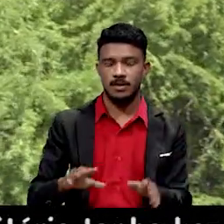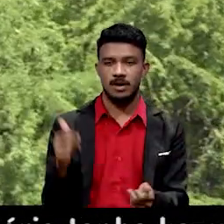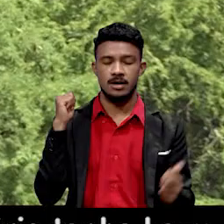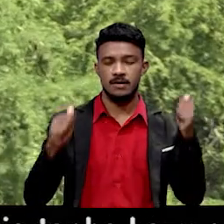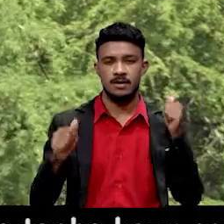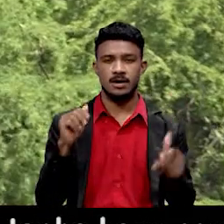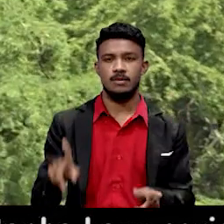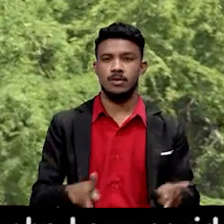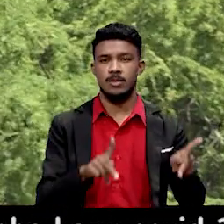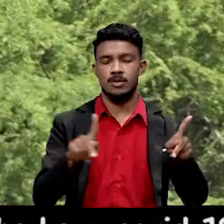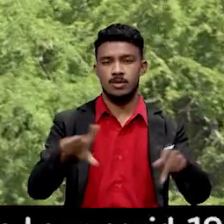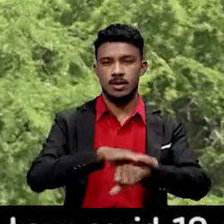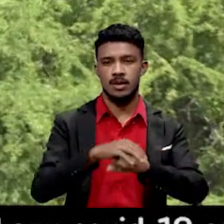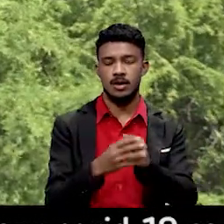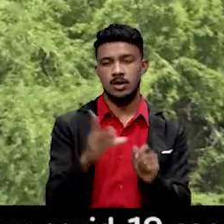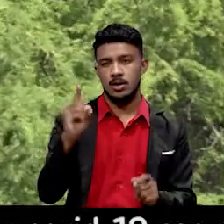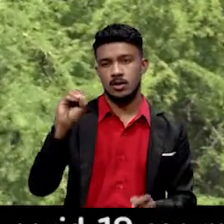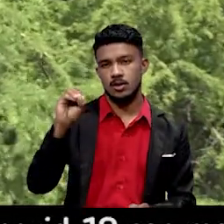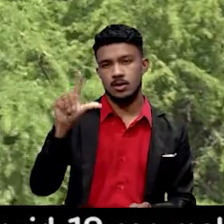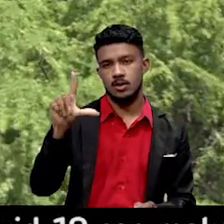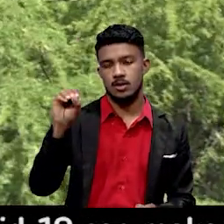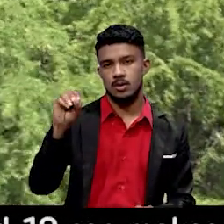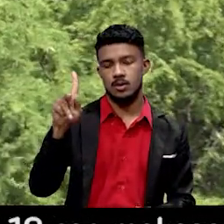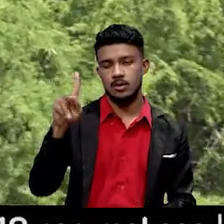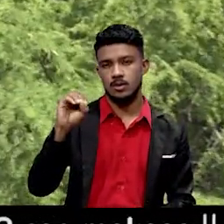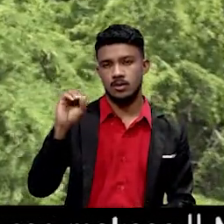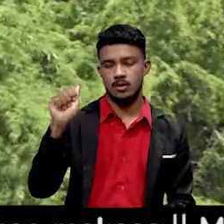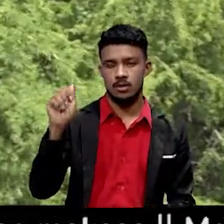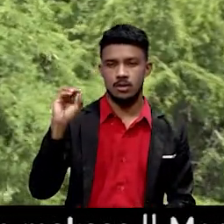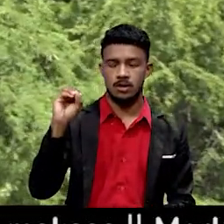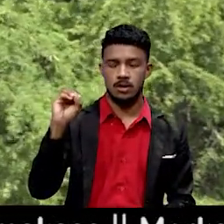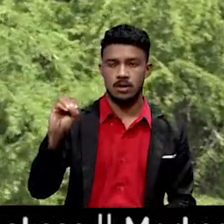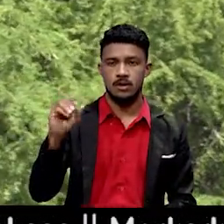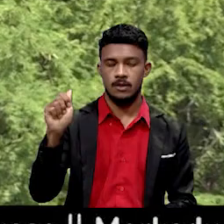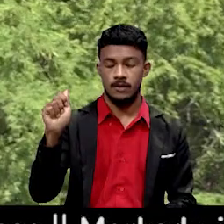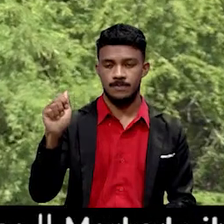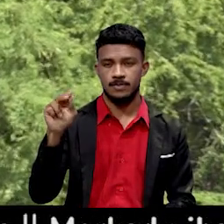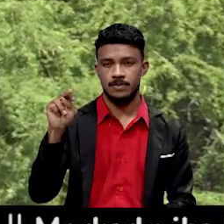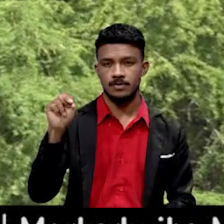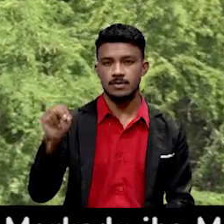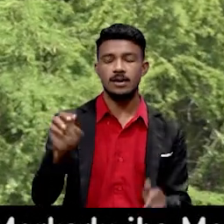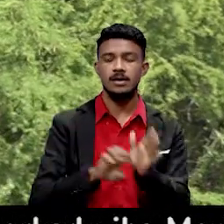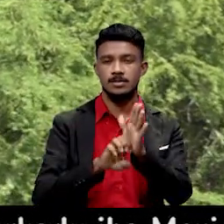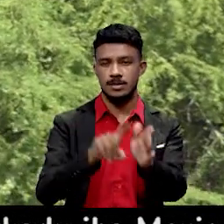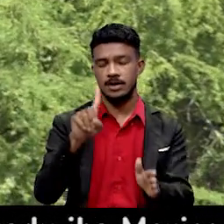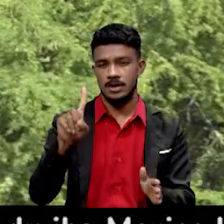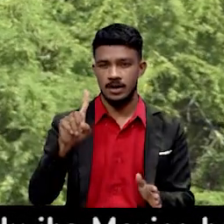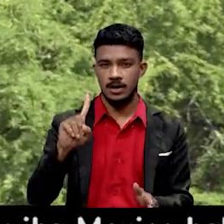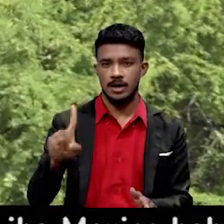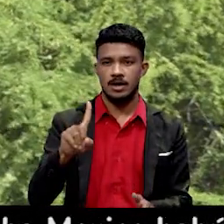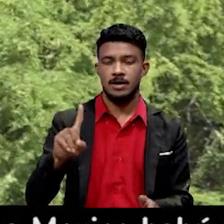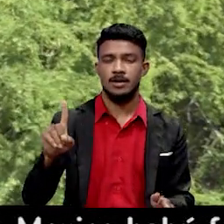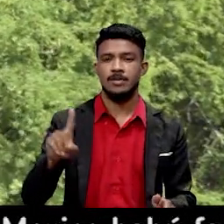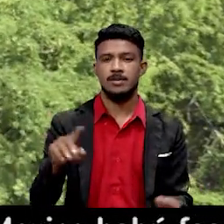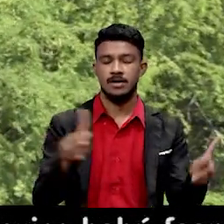do Lokuang, no dar exemplo ida ba projeto hotu i ha territorio Timor-Leste, nebe projeto barak la consegue